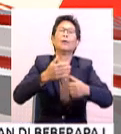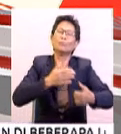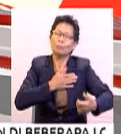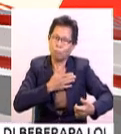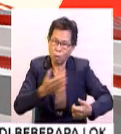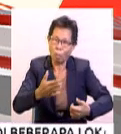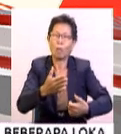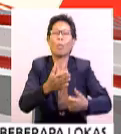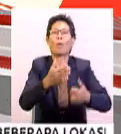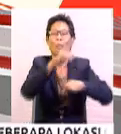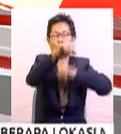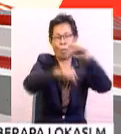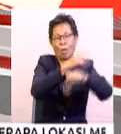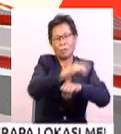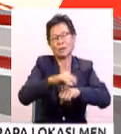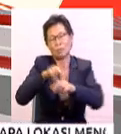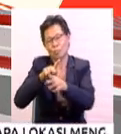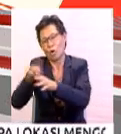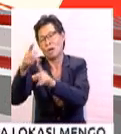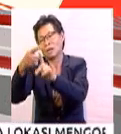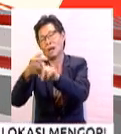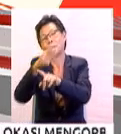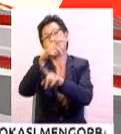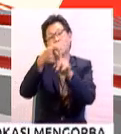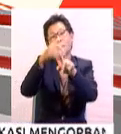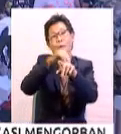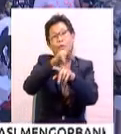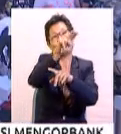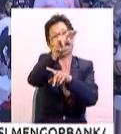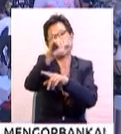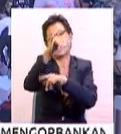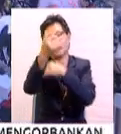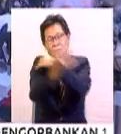pelumba profesional dari 26 negara.